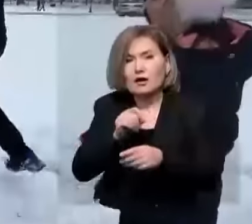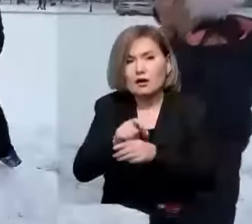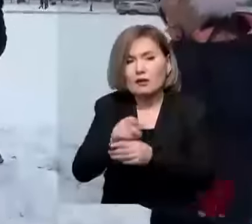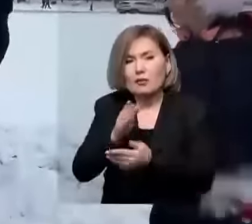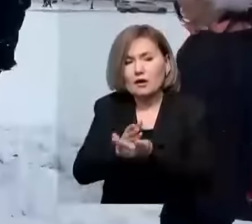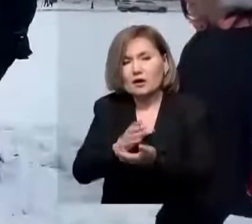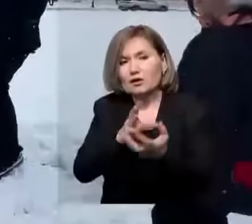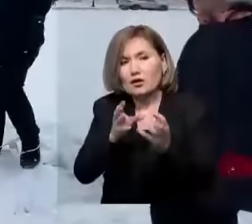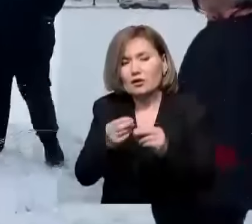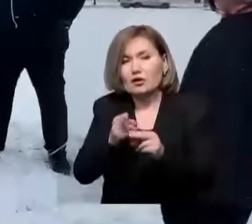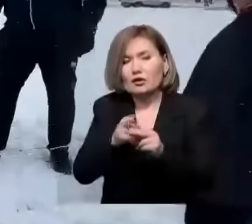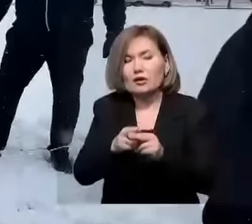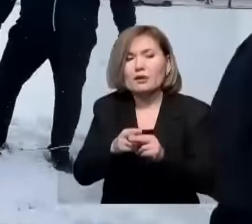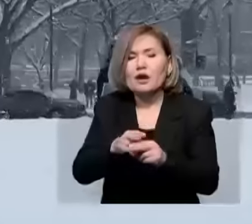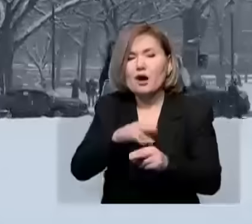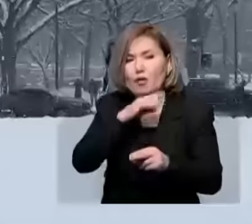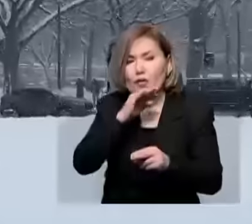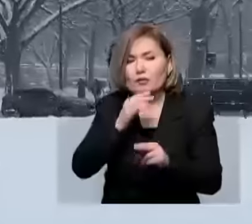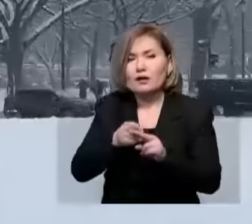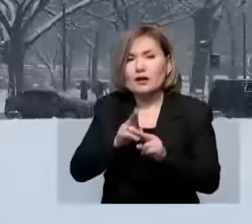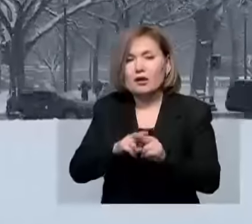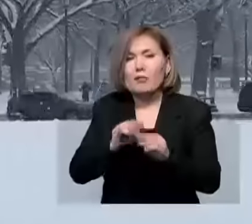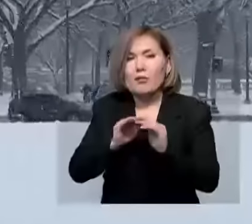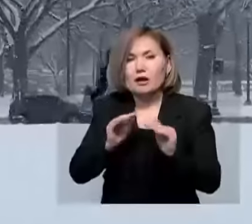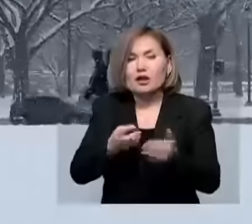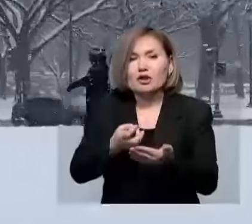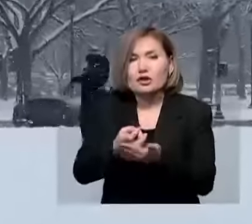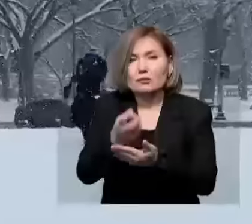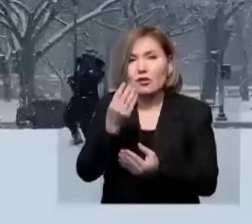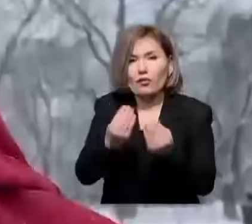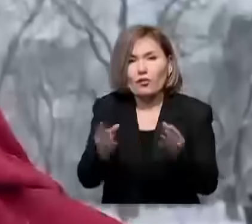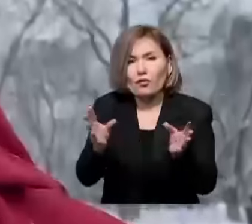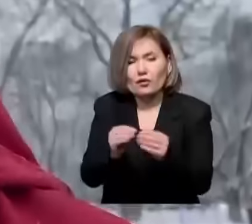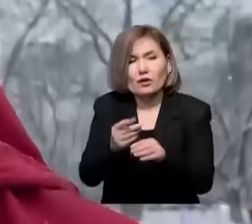қосымша демалыс күндері жақсы болды. Аққала жасап, сырғанап мәз.